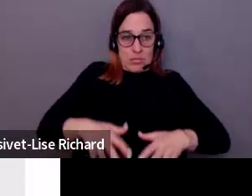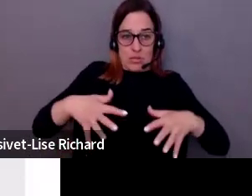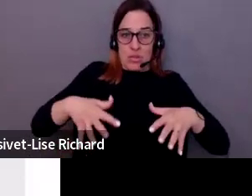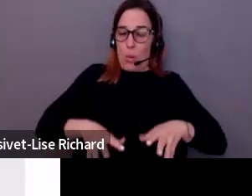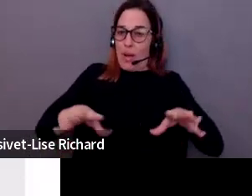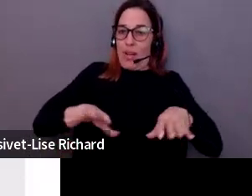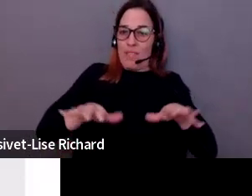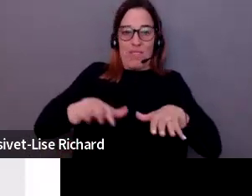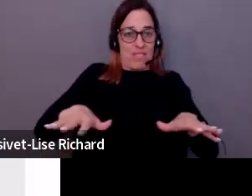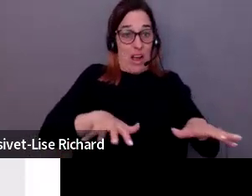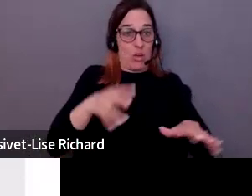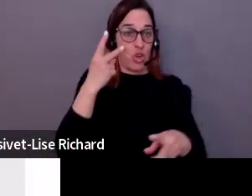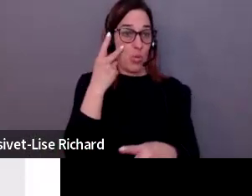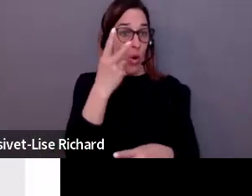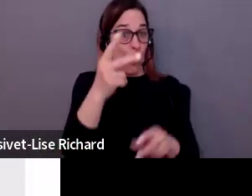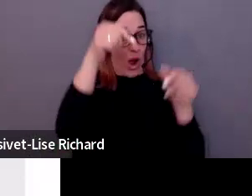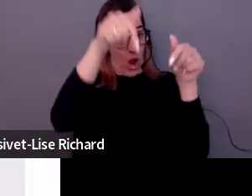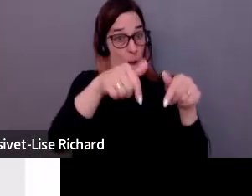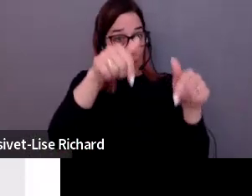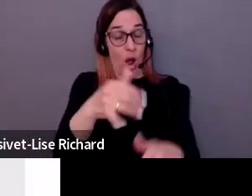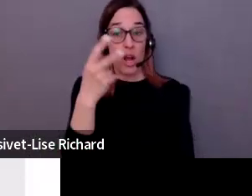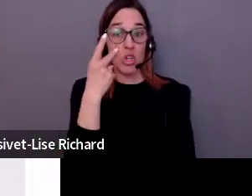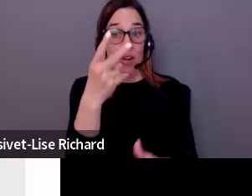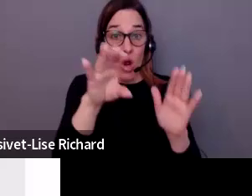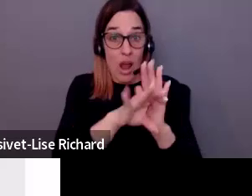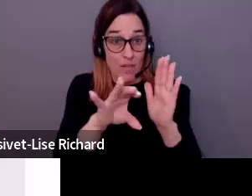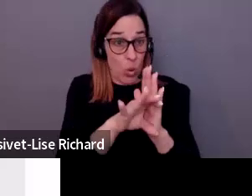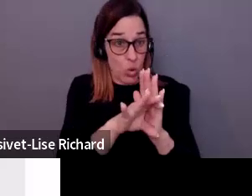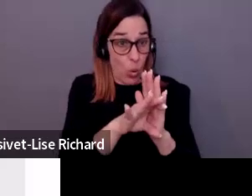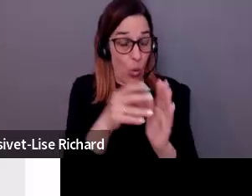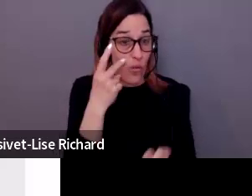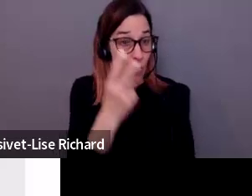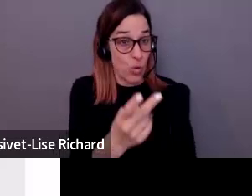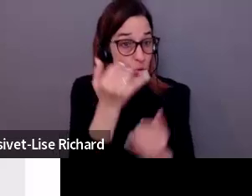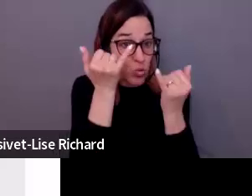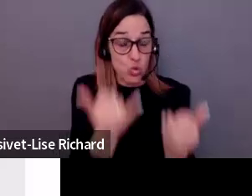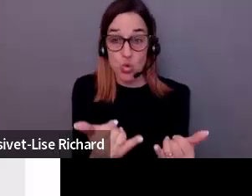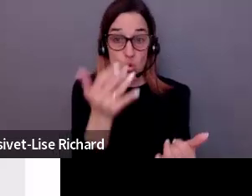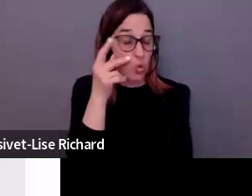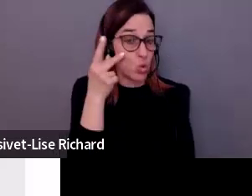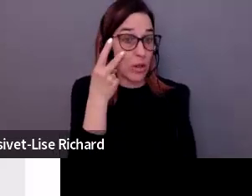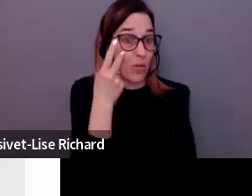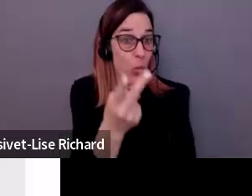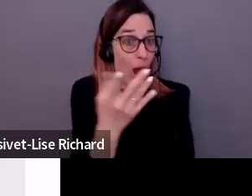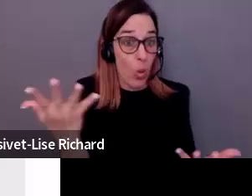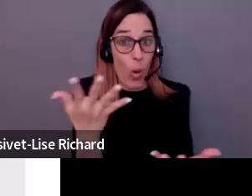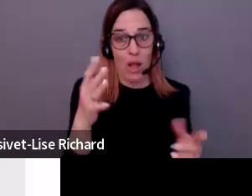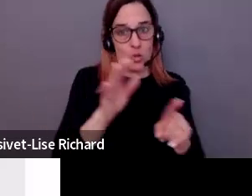ben, ça amène le regard vers le bas. Moi, quand j'ai vu cette photo-là pour la première fois, tout de suite, mon regard est allé sur la